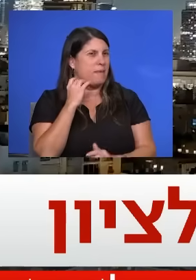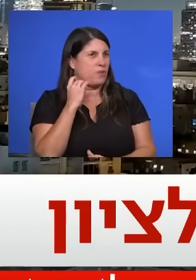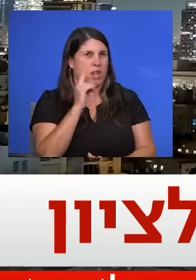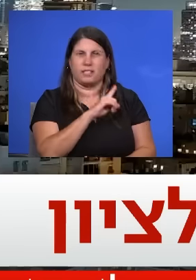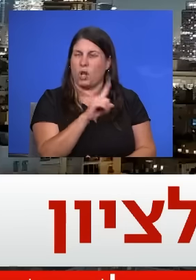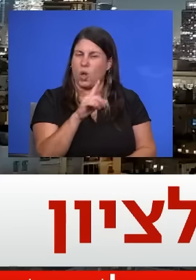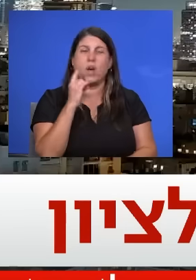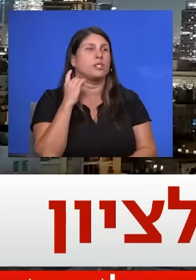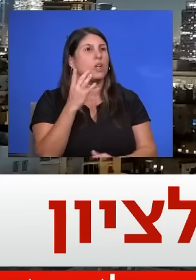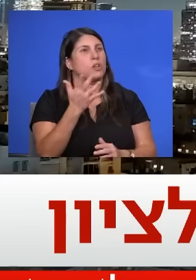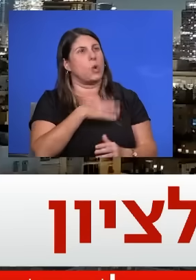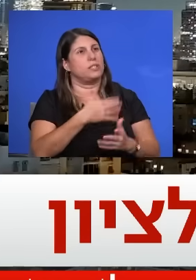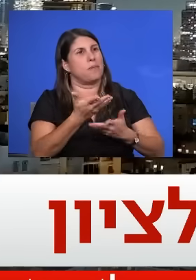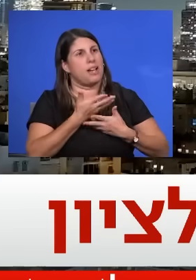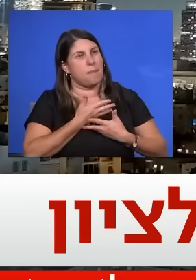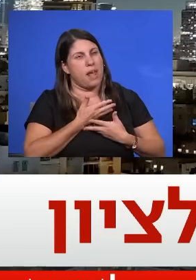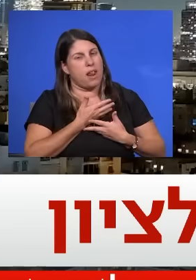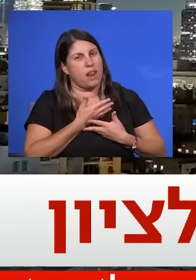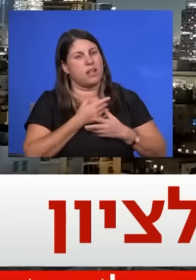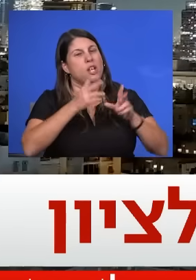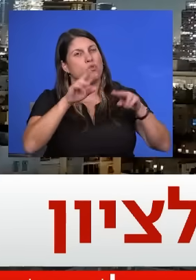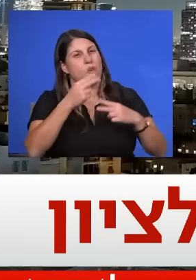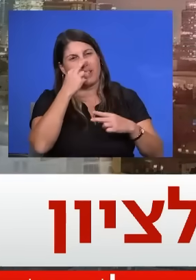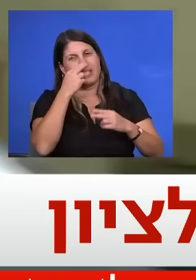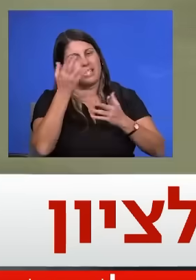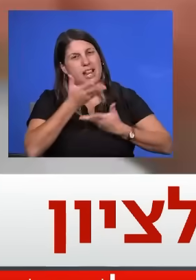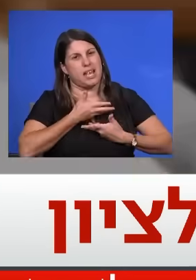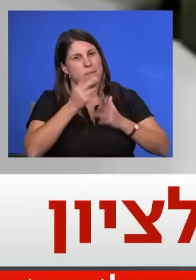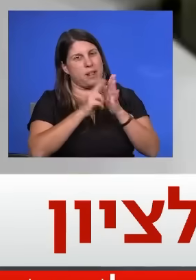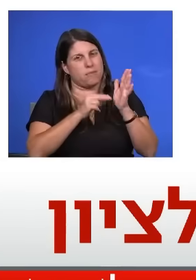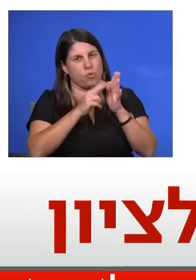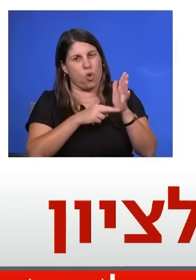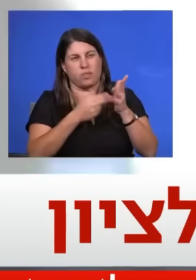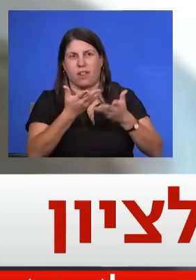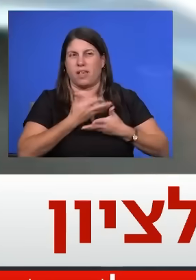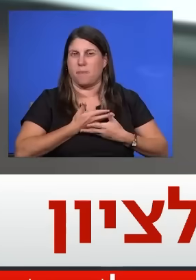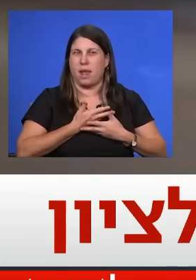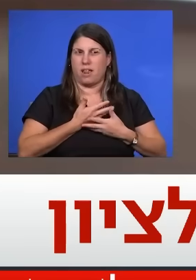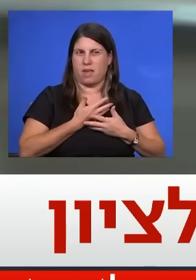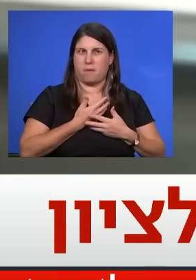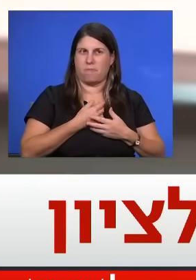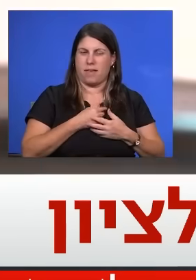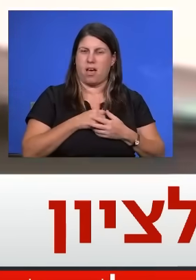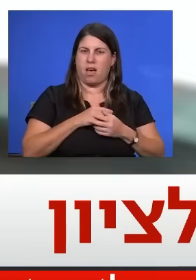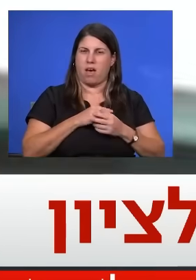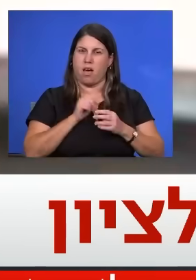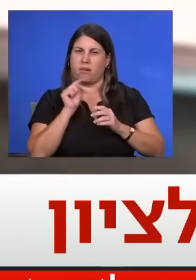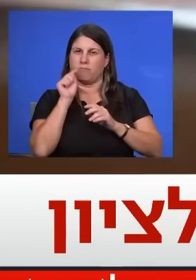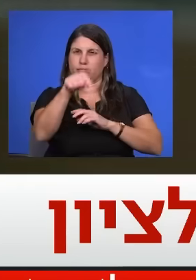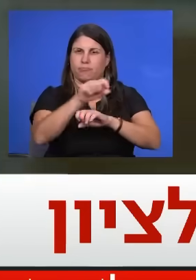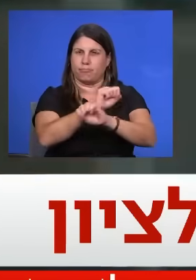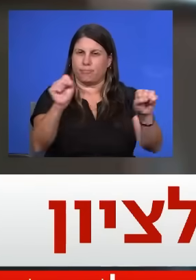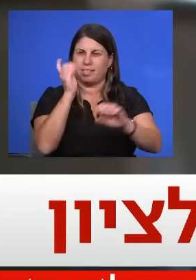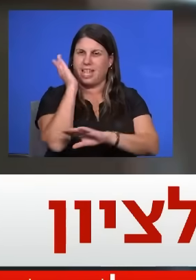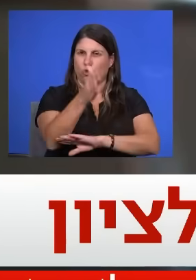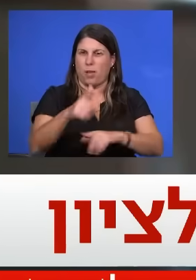לקבל, שוב ננסה לקבל את התמונות הישירות מהפגיעה בבניין בראשון לציון. לפי מה שאתה